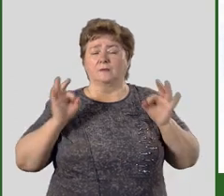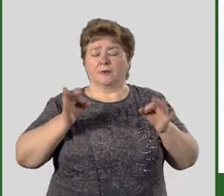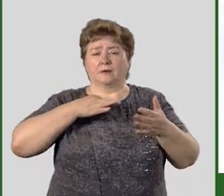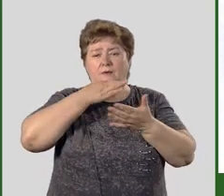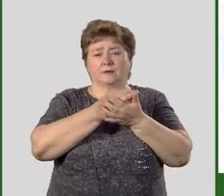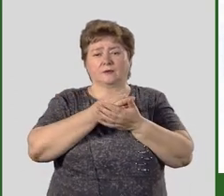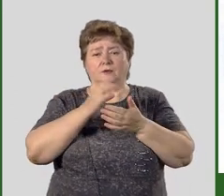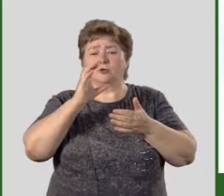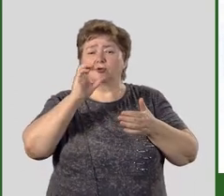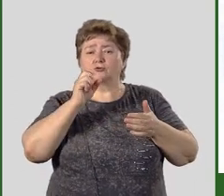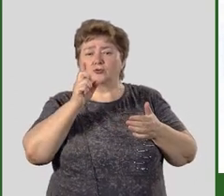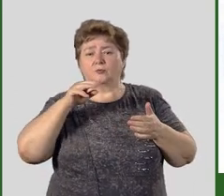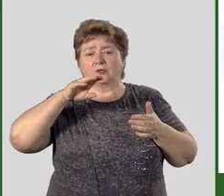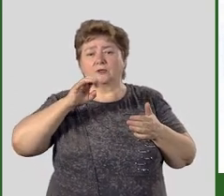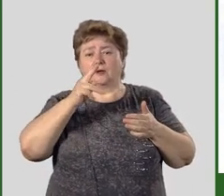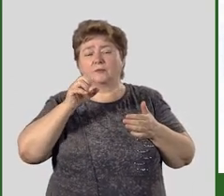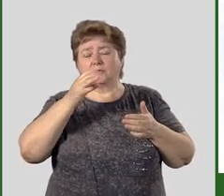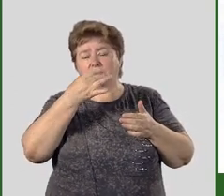Правильный ответ – субтропический.